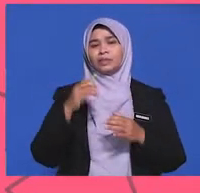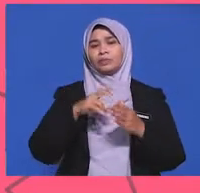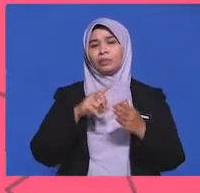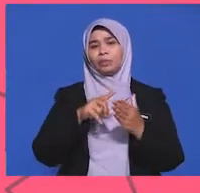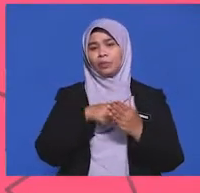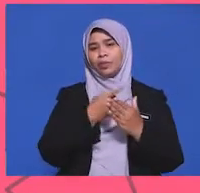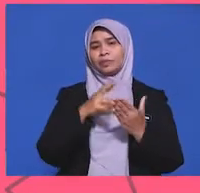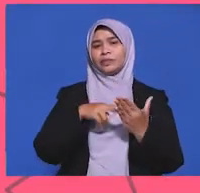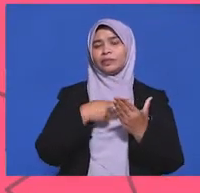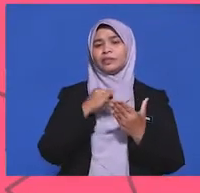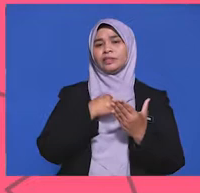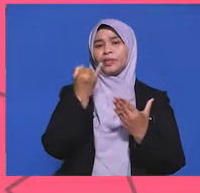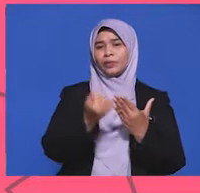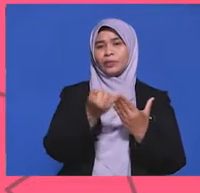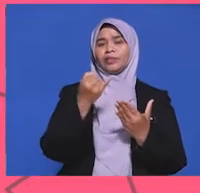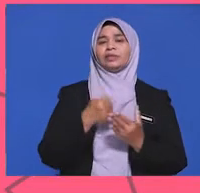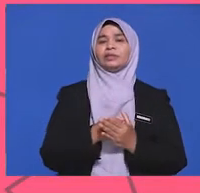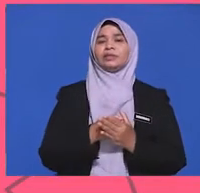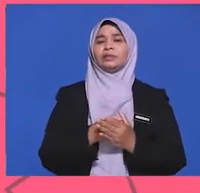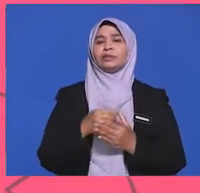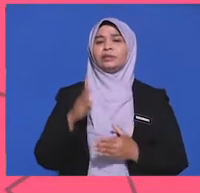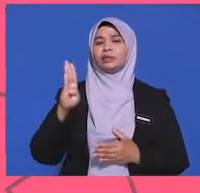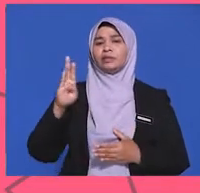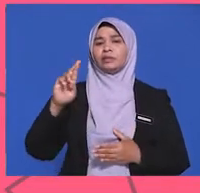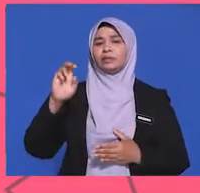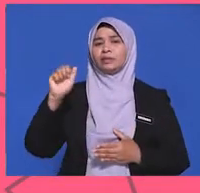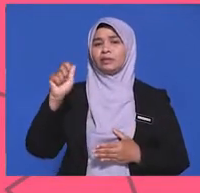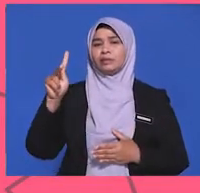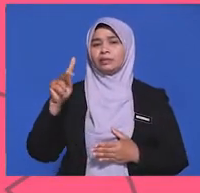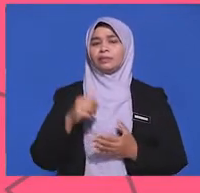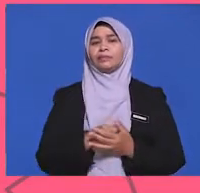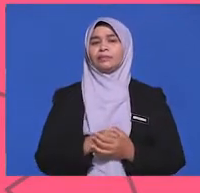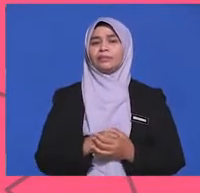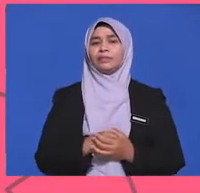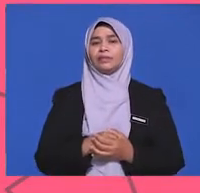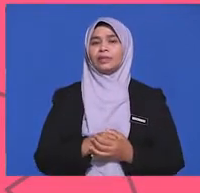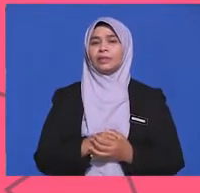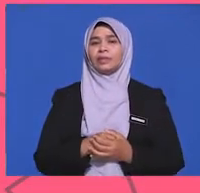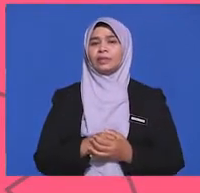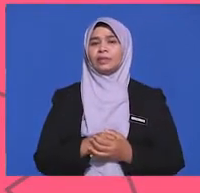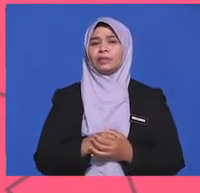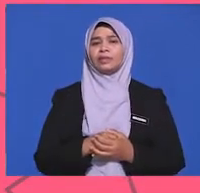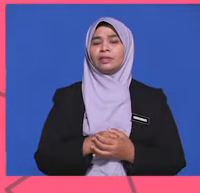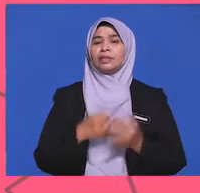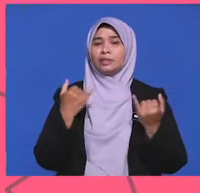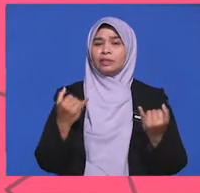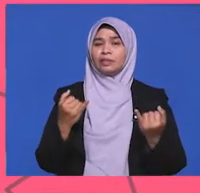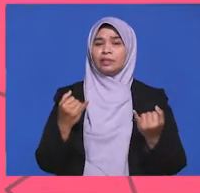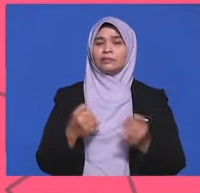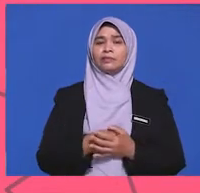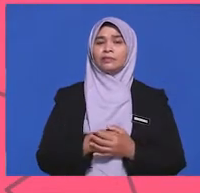5, output yang akan diperolehi ialah Mei.